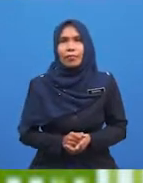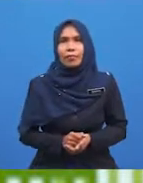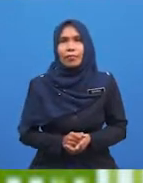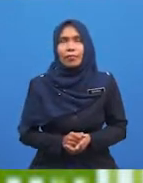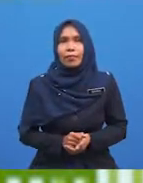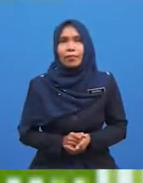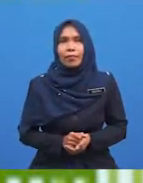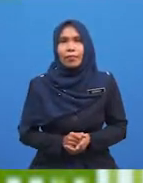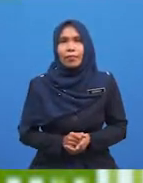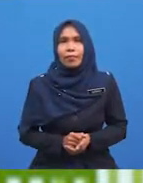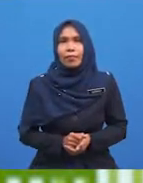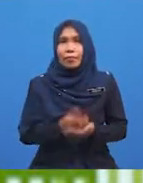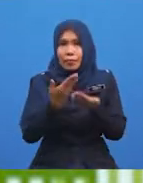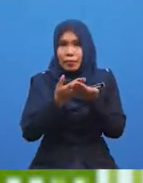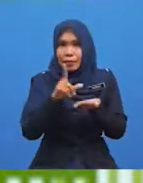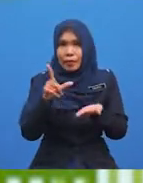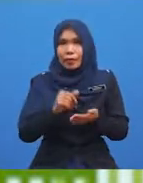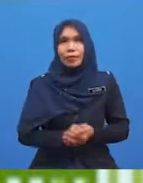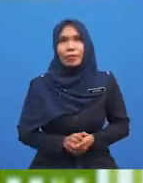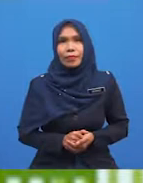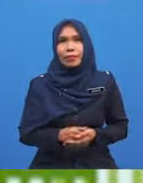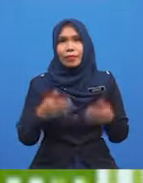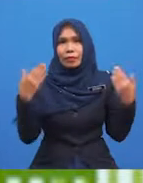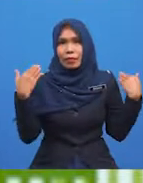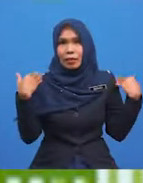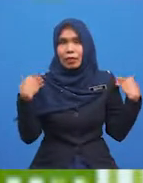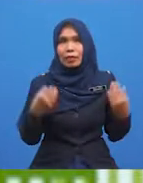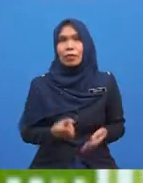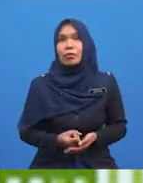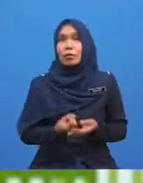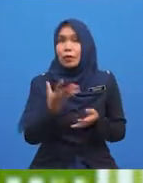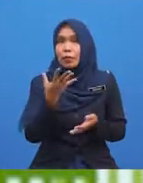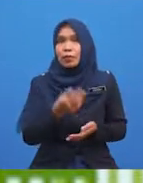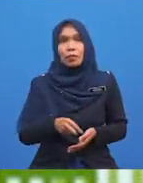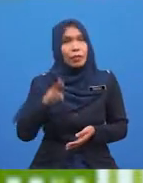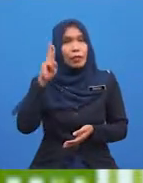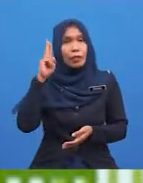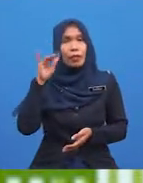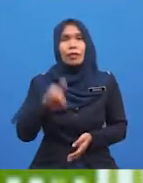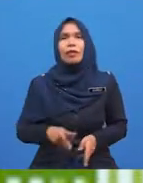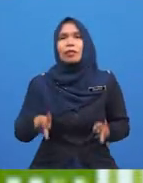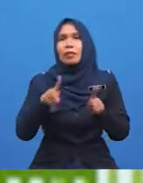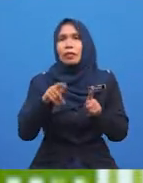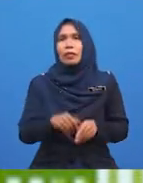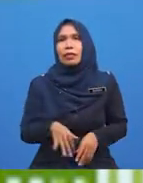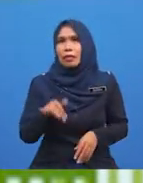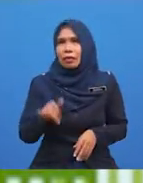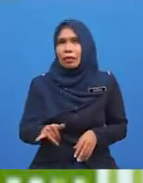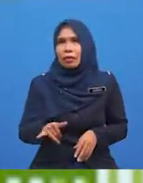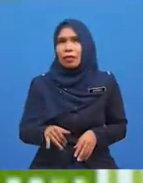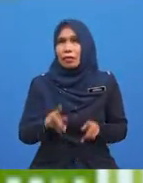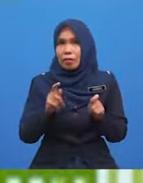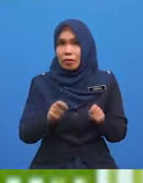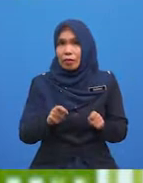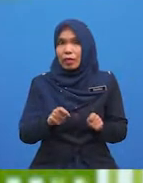ini. Baiklah, ada beberapa perkara yang penting yang perlu